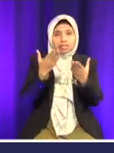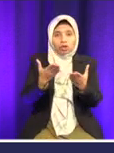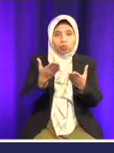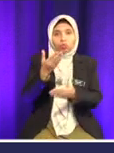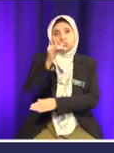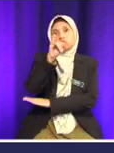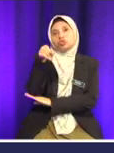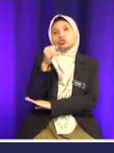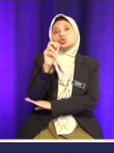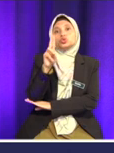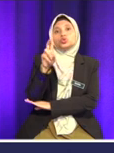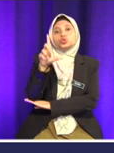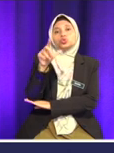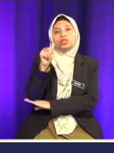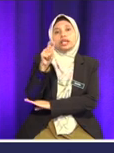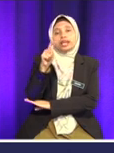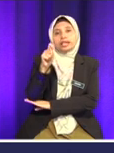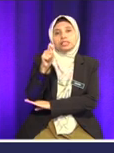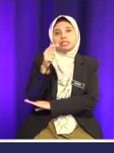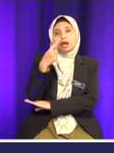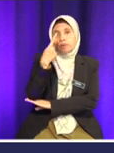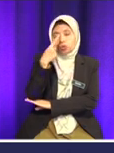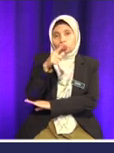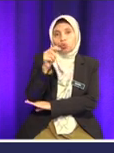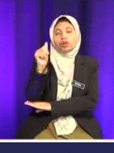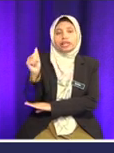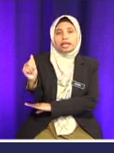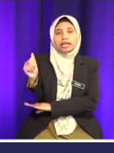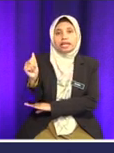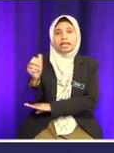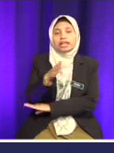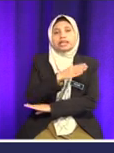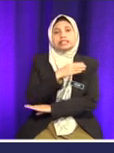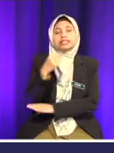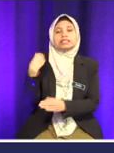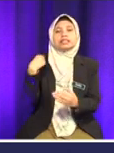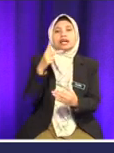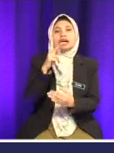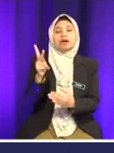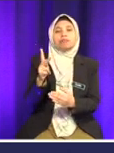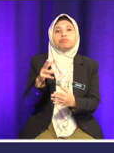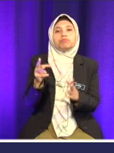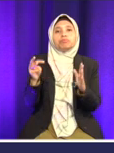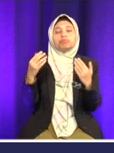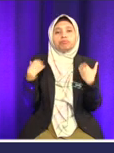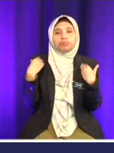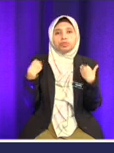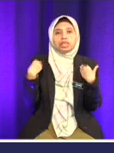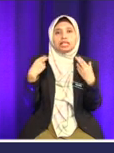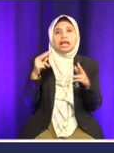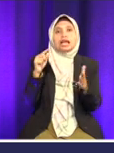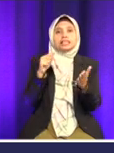bagi nilai E dan Nyatakan sama ada grafik tersebut mempunyai titik maksimum atau titik minimum